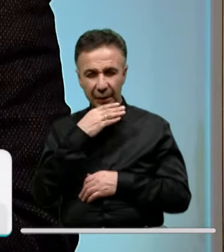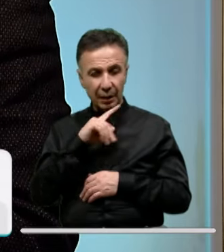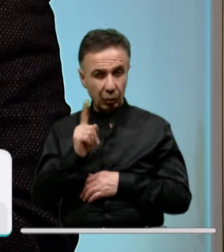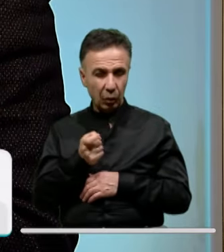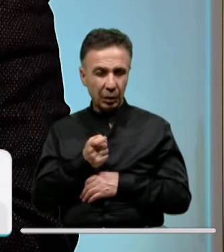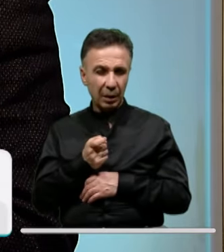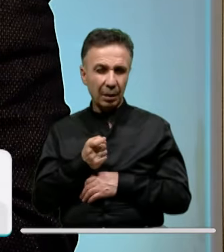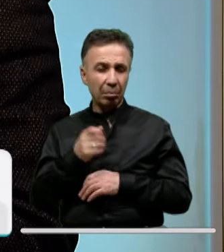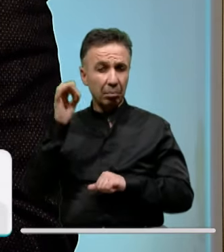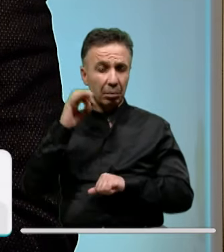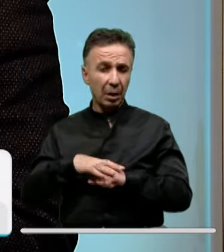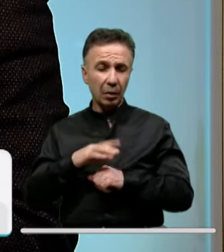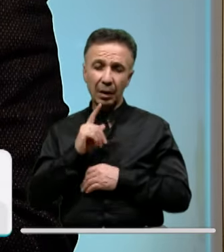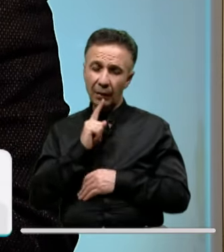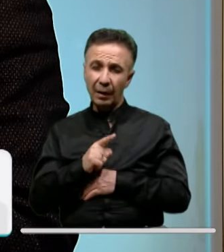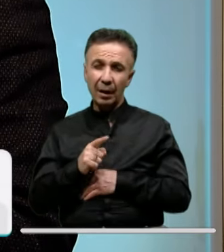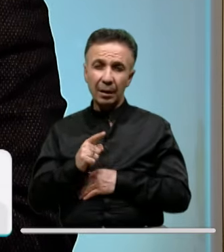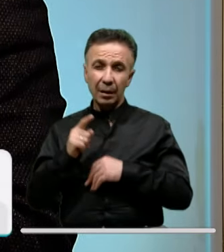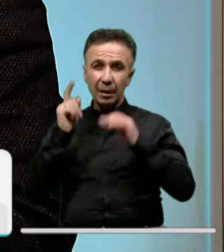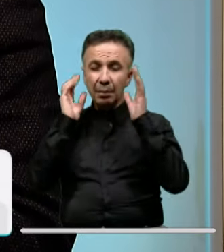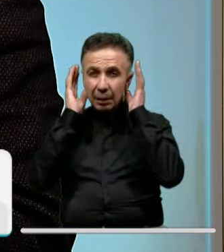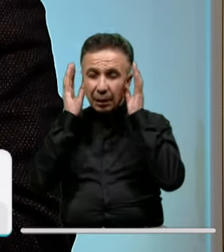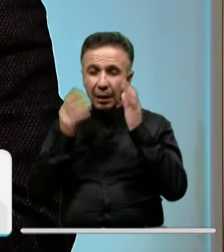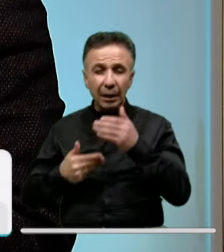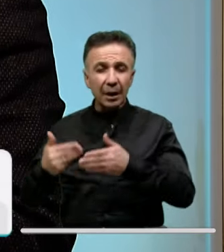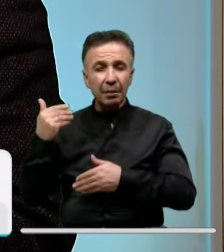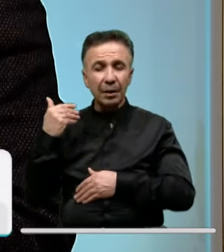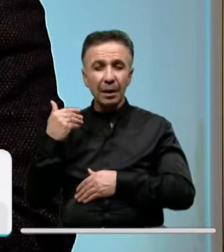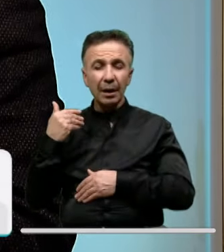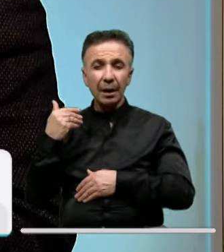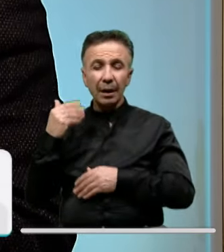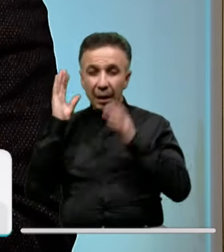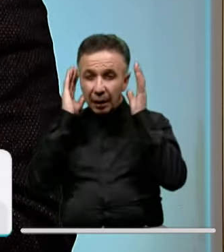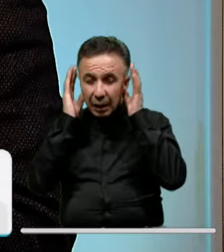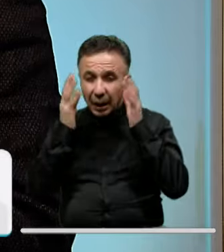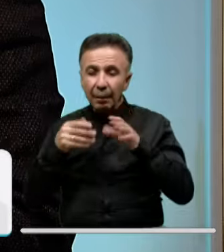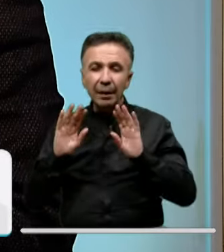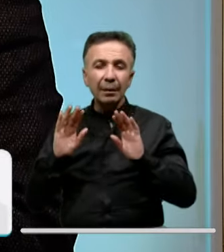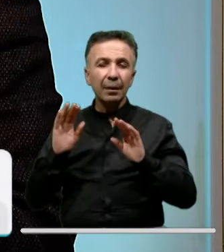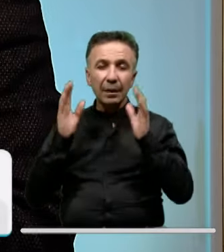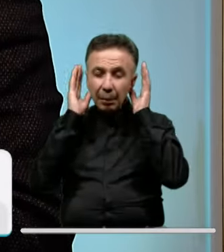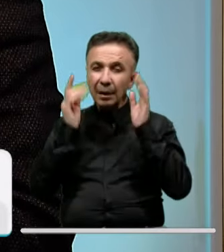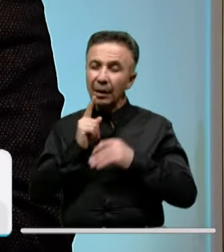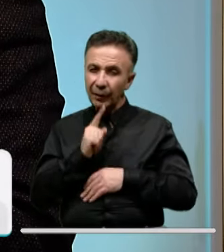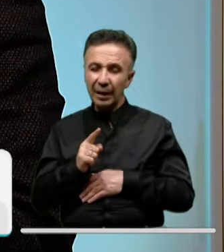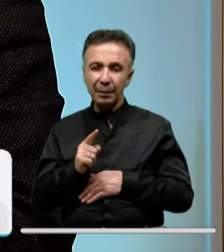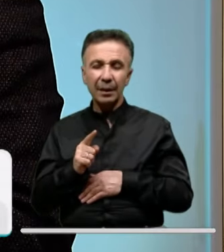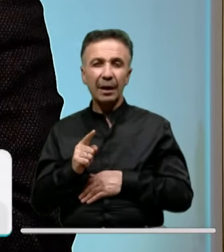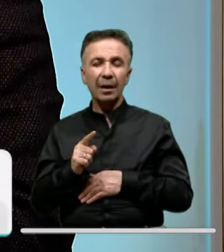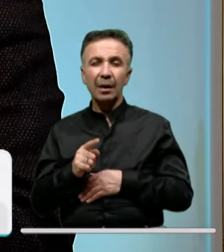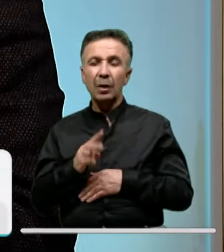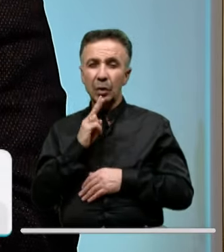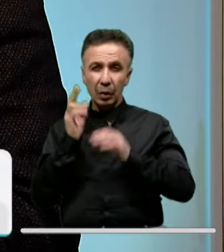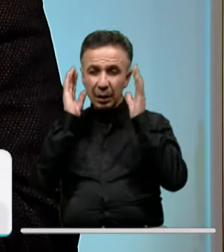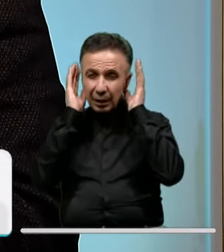yapılmalı? Efendim farzlarını kılarak yani geçmişte kılamadığımız namazların farzlarını bir de vitri vacibi ne yaparak kaza